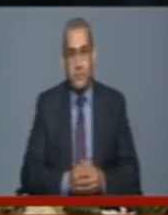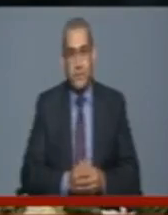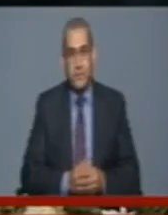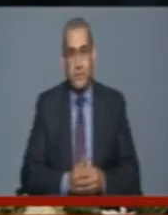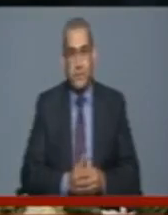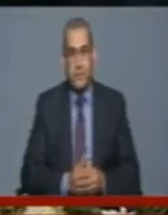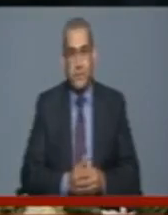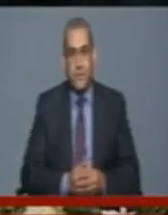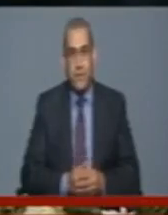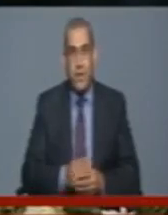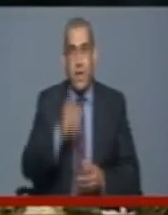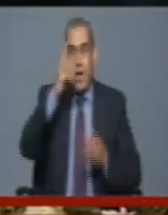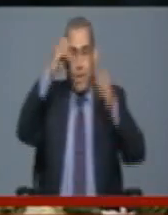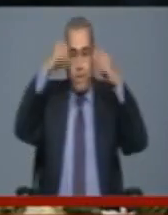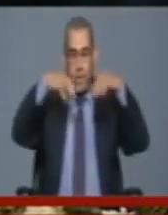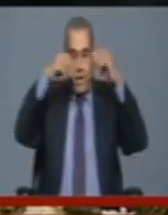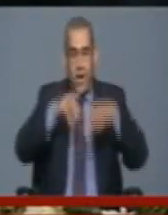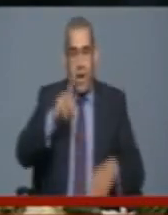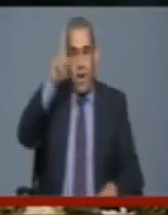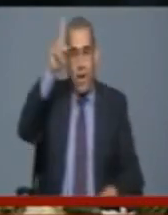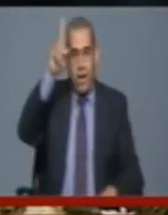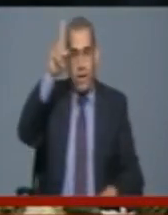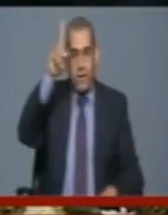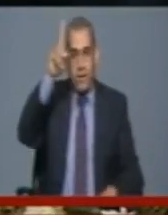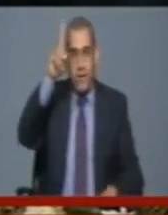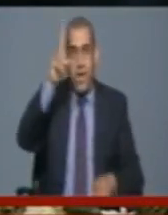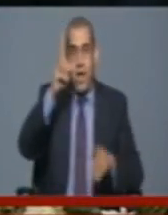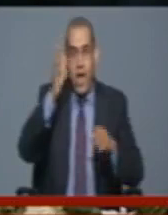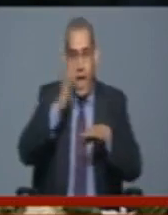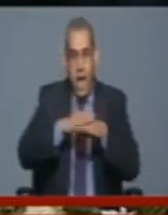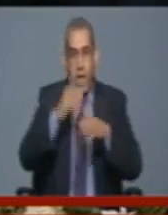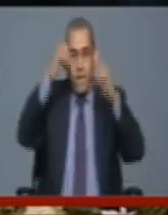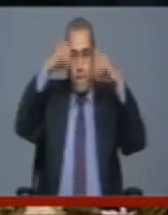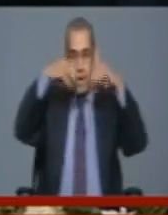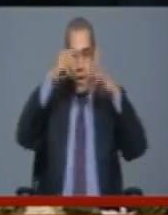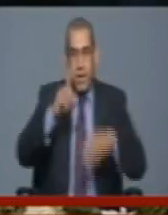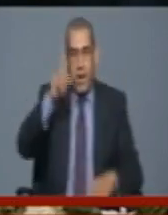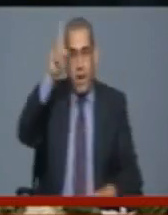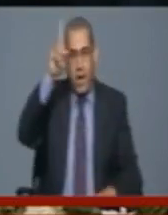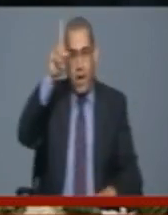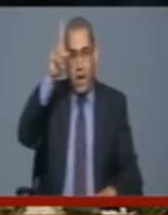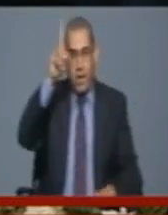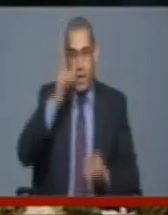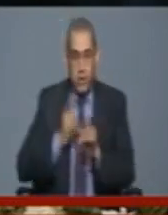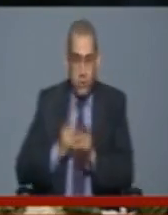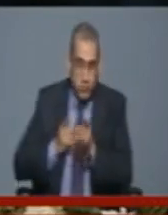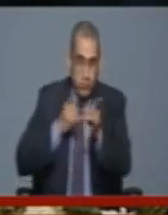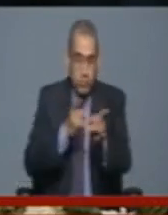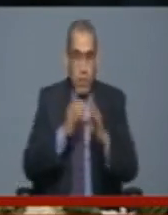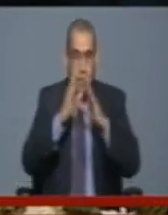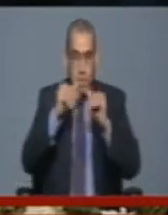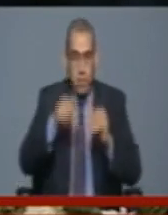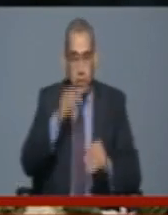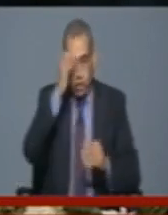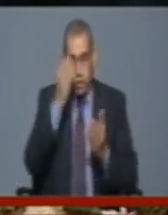على بركة الله، على بركة الله، قافلة مصر إن شاء الله